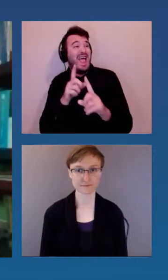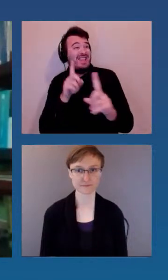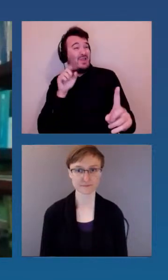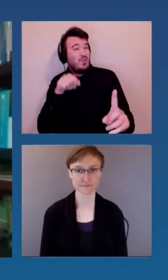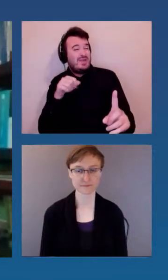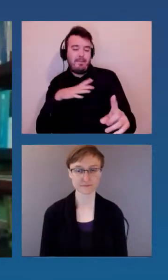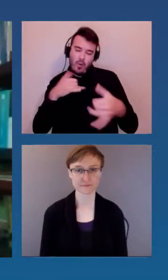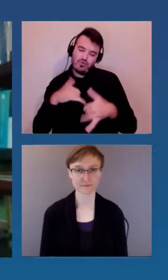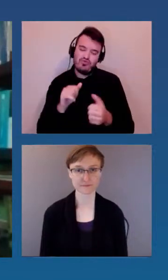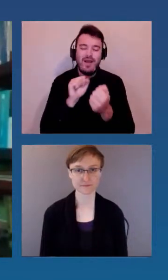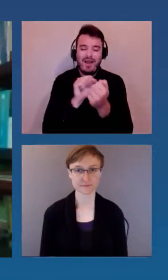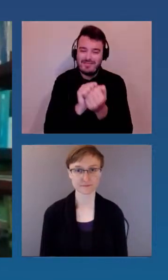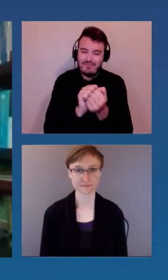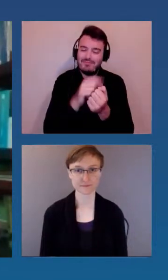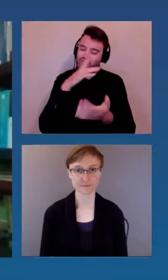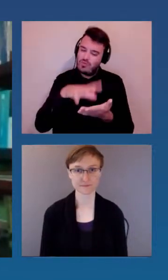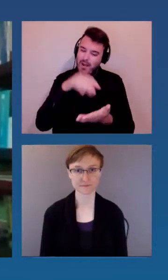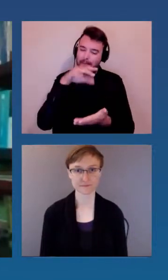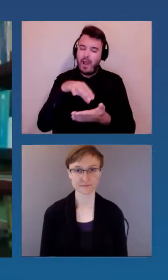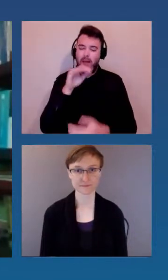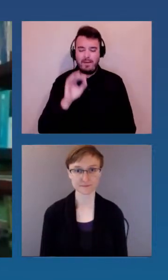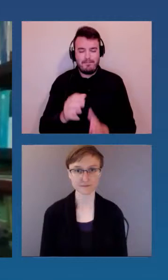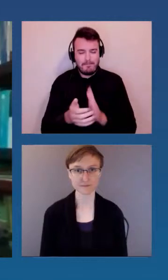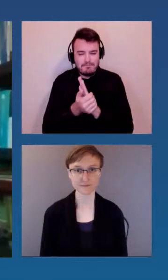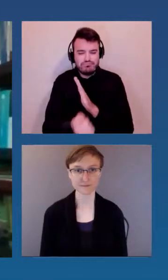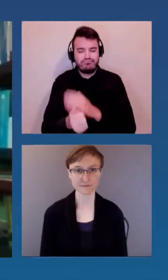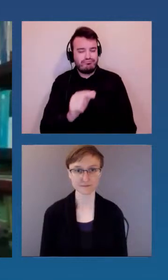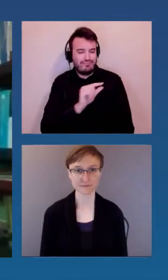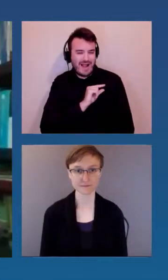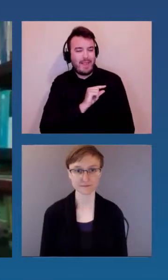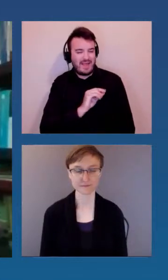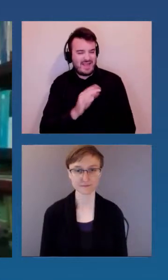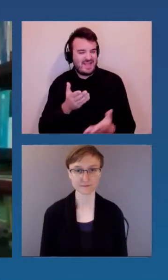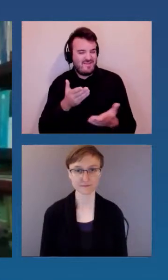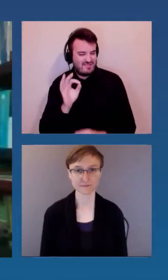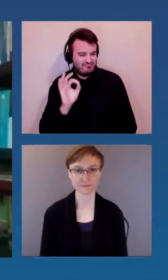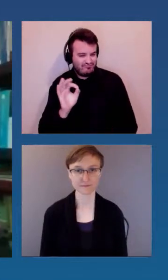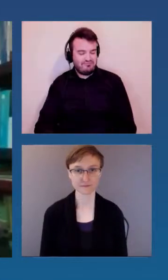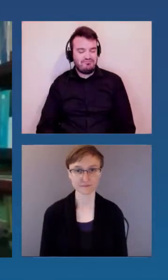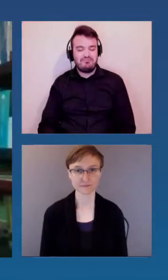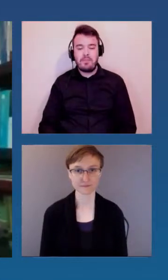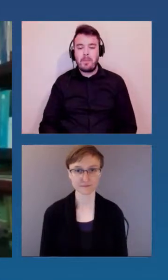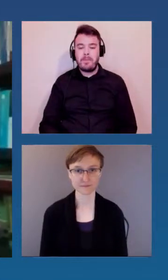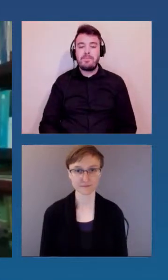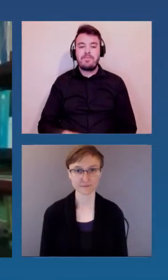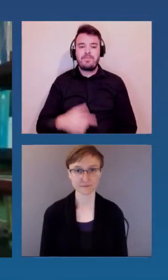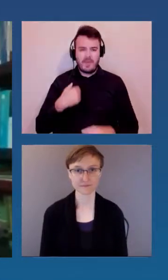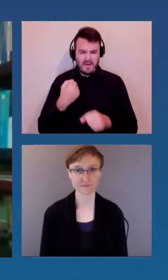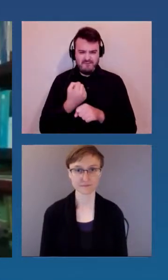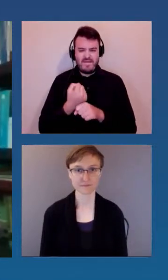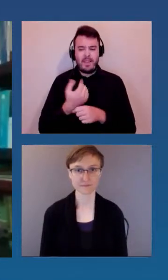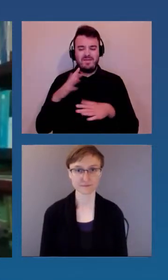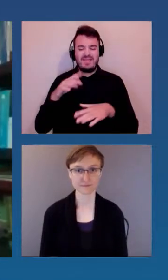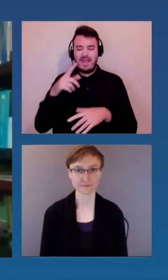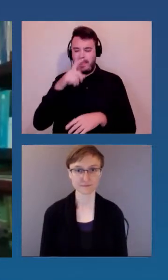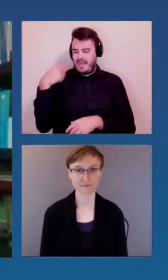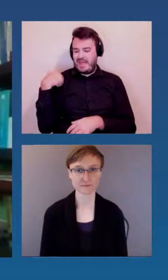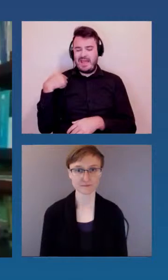fort et continuent de travailler pour que la rentrée, pour que l'année scolaire